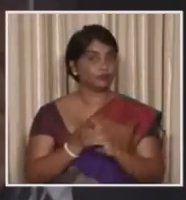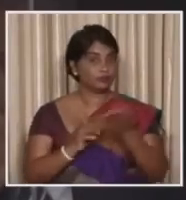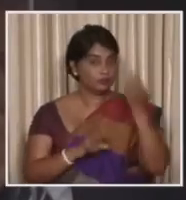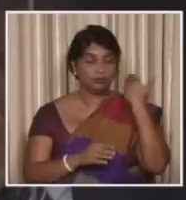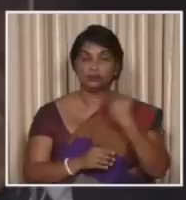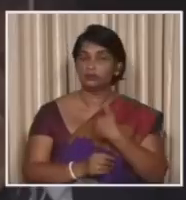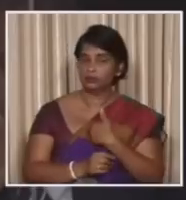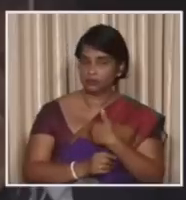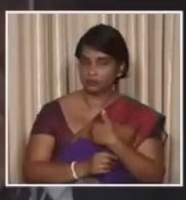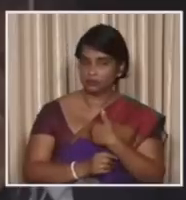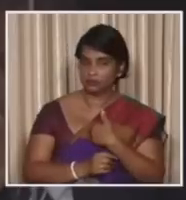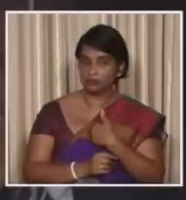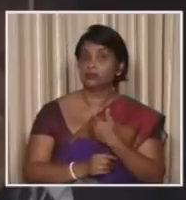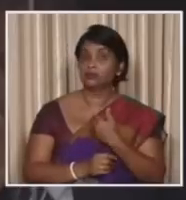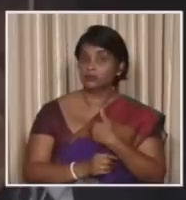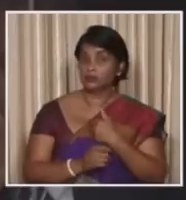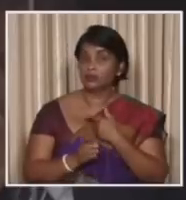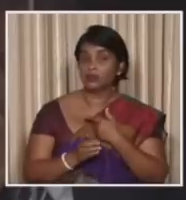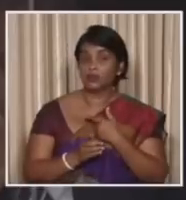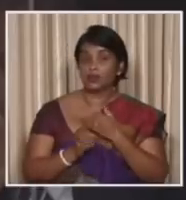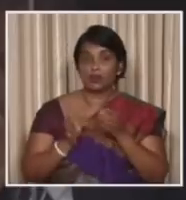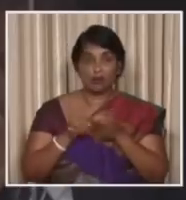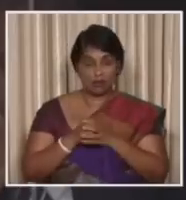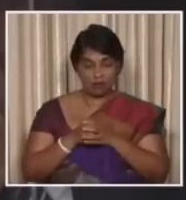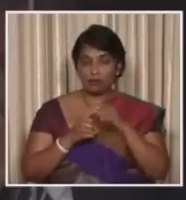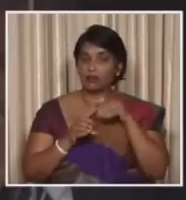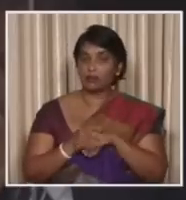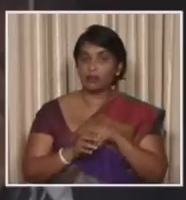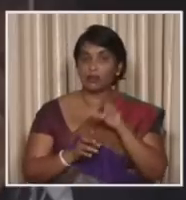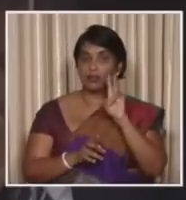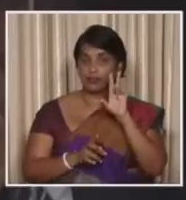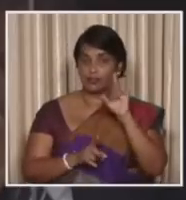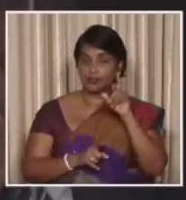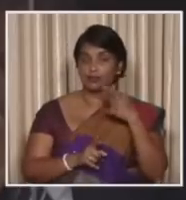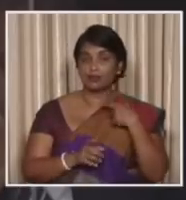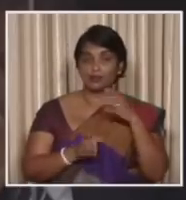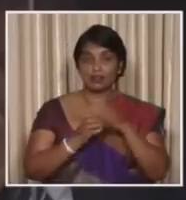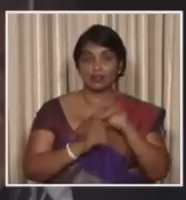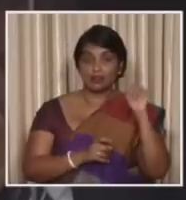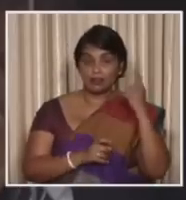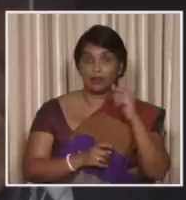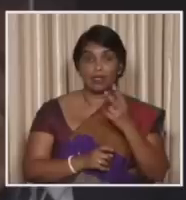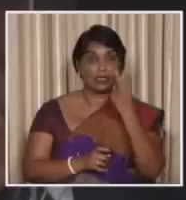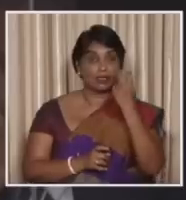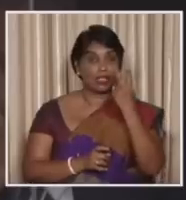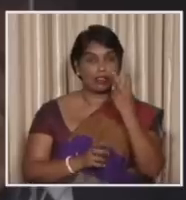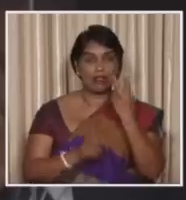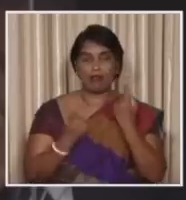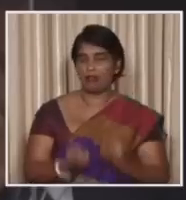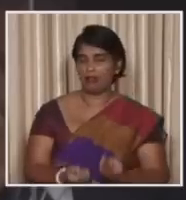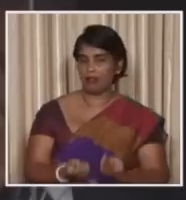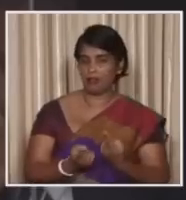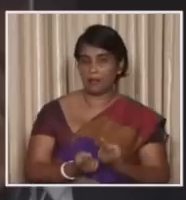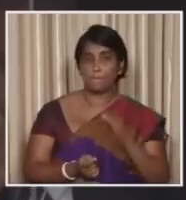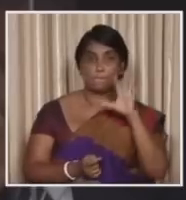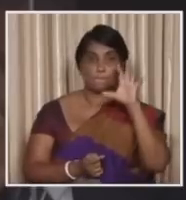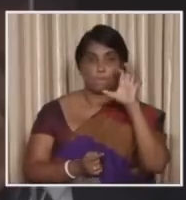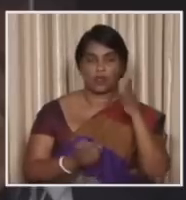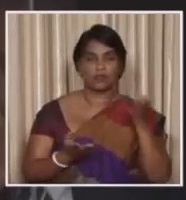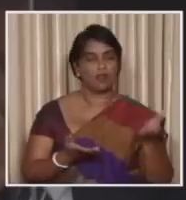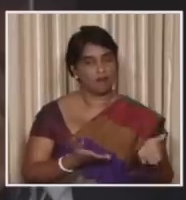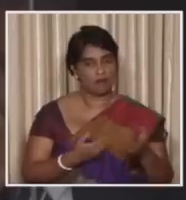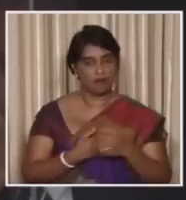මම අපේ කණ්ඩබාර නිලධාරීන් ඒ කියන්නේ 25000 රණදේ නිලධාරීන් 2000කගේ පාඩුවක් තිබුණා. 5000ක් පමණ